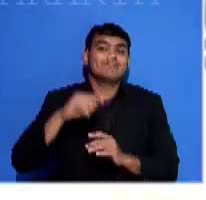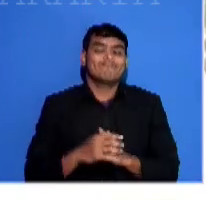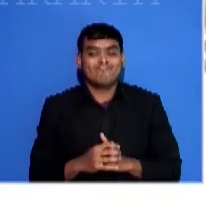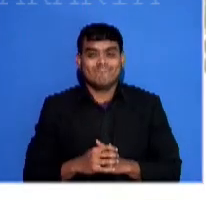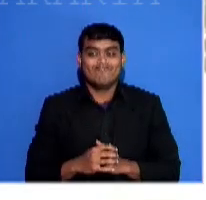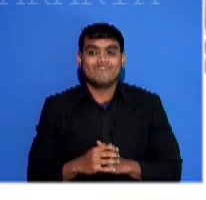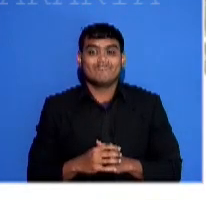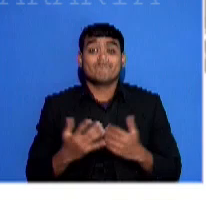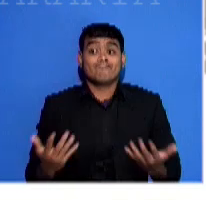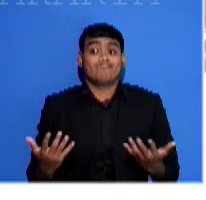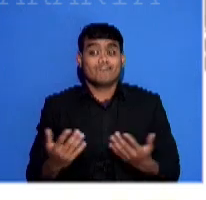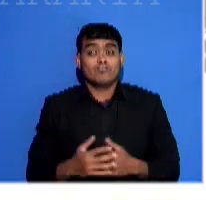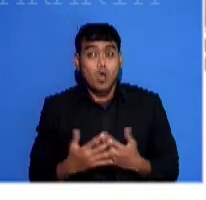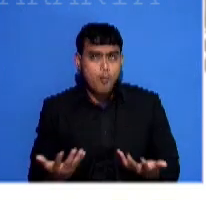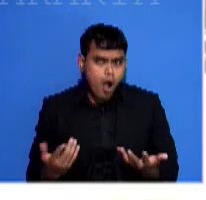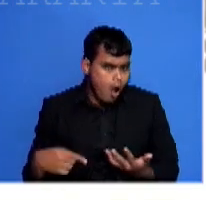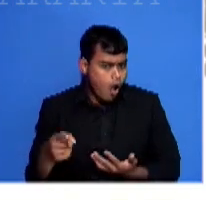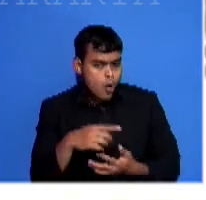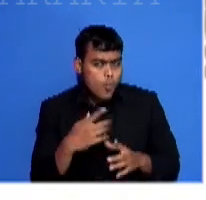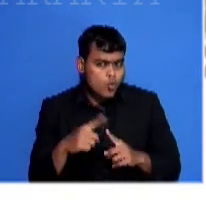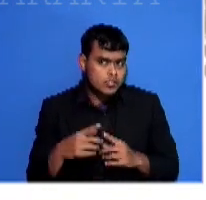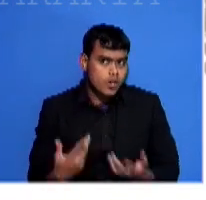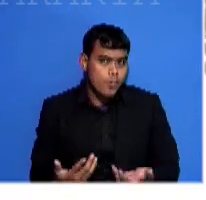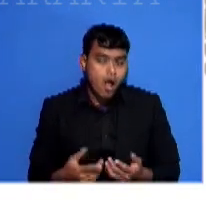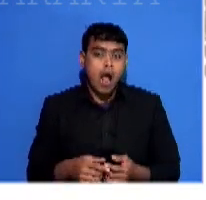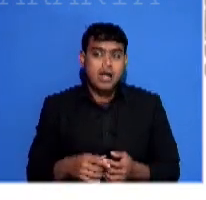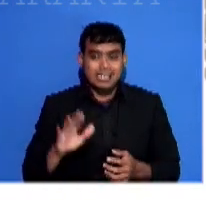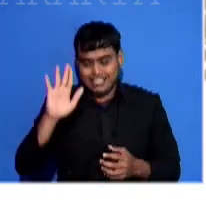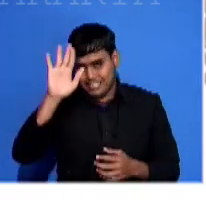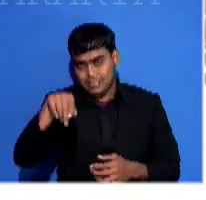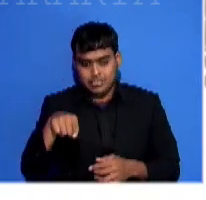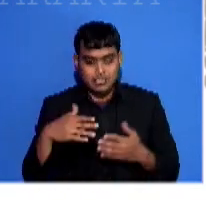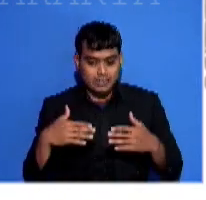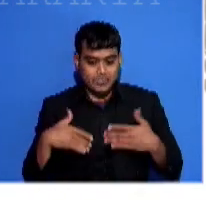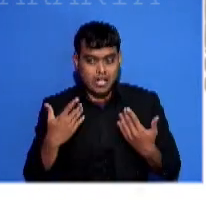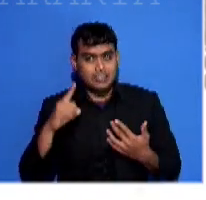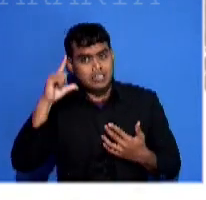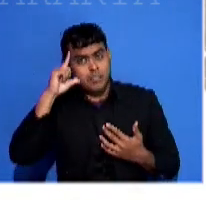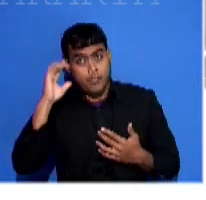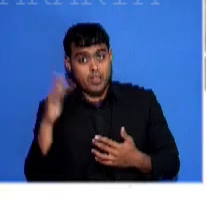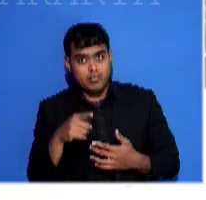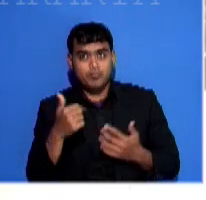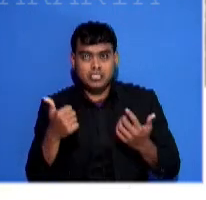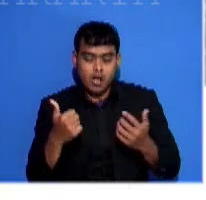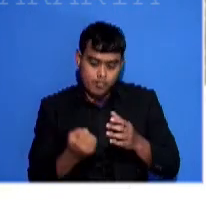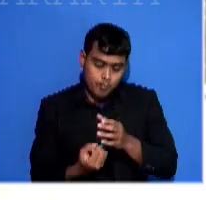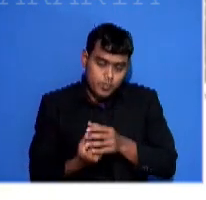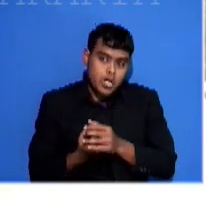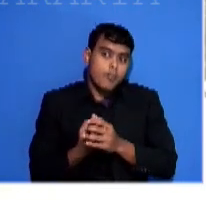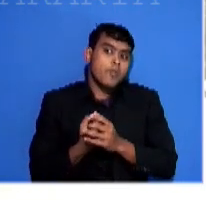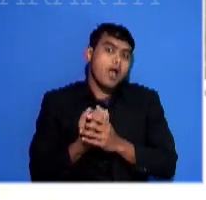Kami ditugasi untuk mengembangkan pariwisata di sisi barat yang memang selama ini belum begitu